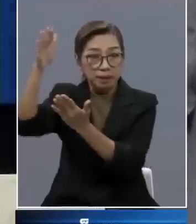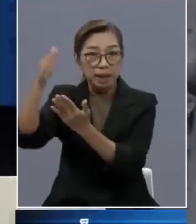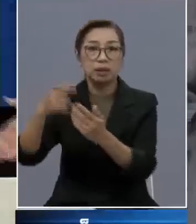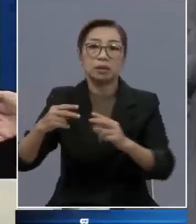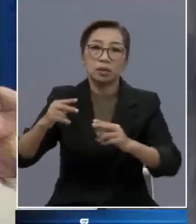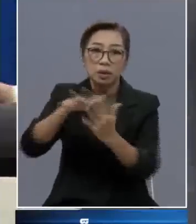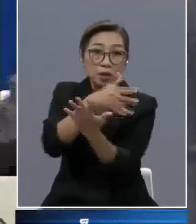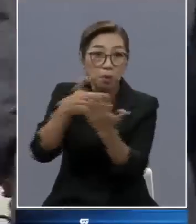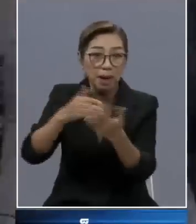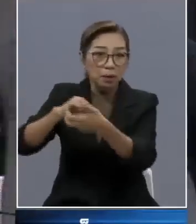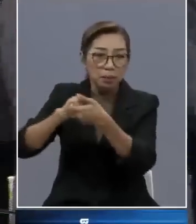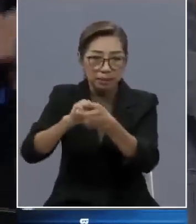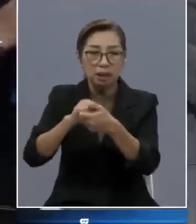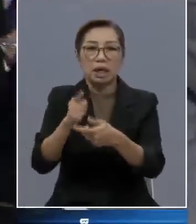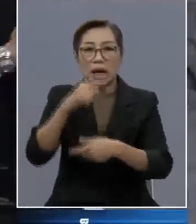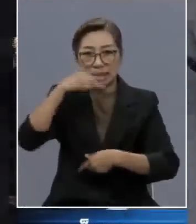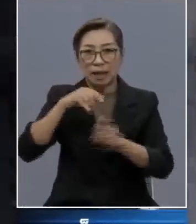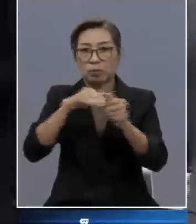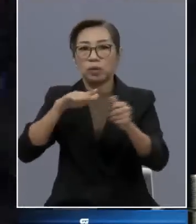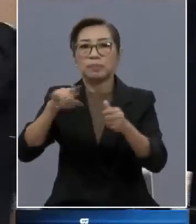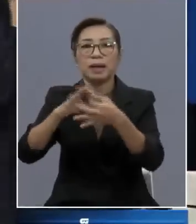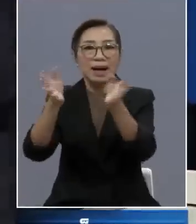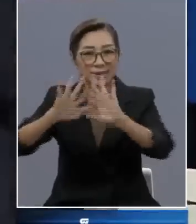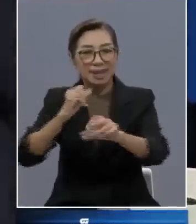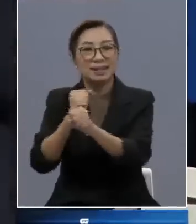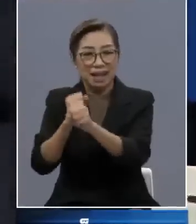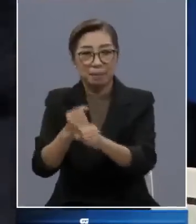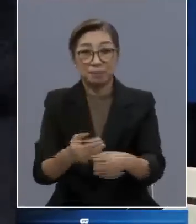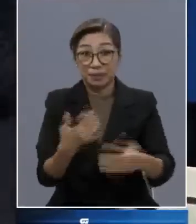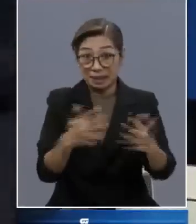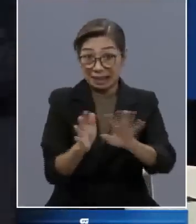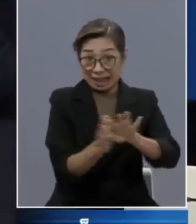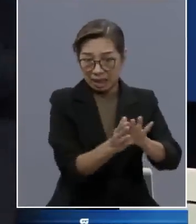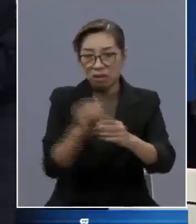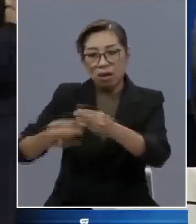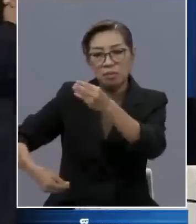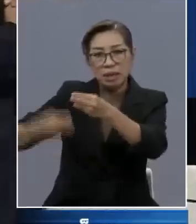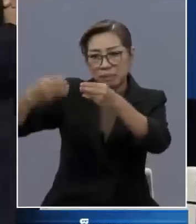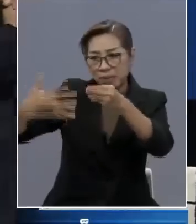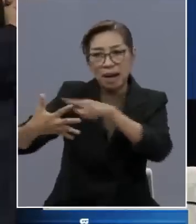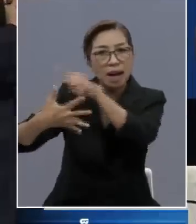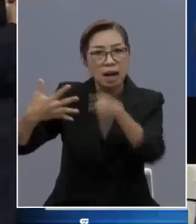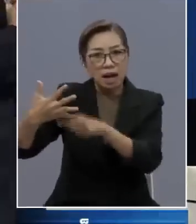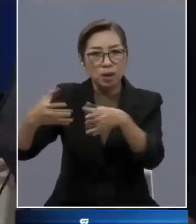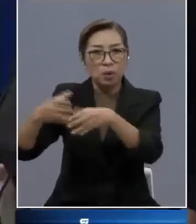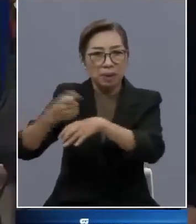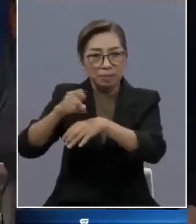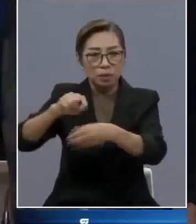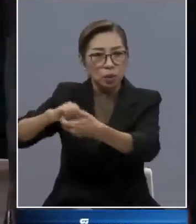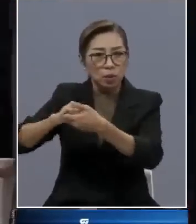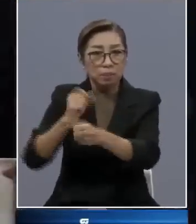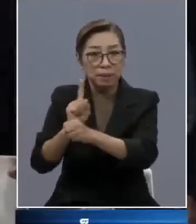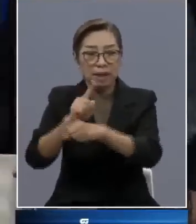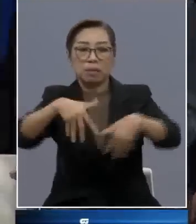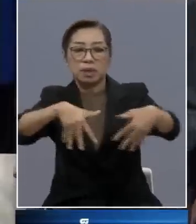าง ๆแล้วก็ยังมีอีก5ข้อครับที่เป็นแนวทางปฏิบัติร่วมกันของพรรคร่วมทั้ง8พรรคนะครับ5ข้อที่ว่าเนี่ยคือทุกพรรคจะต้องคุ้มครองสิทธิพลเ